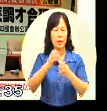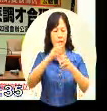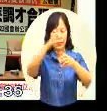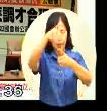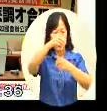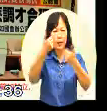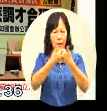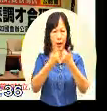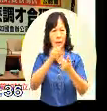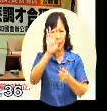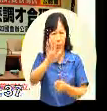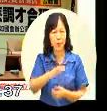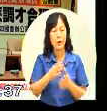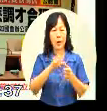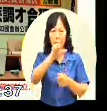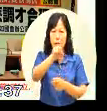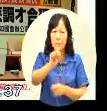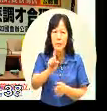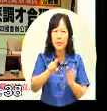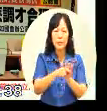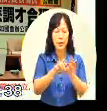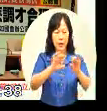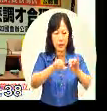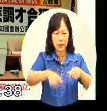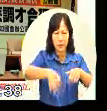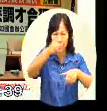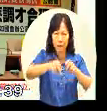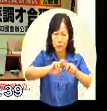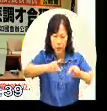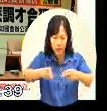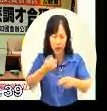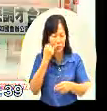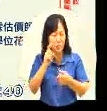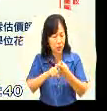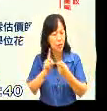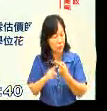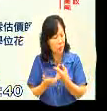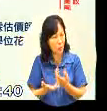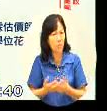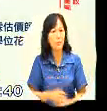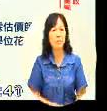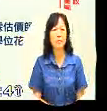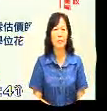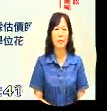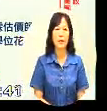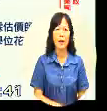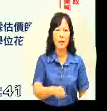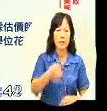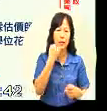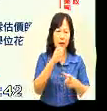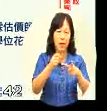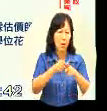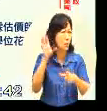会，题目呢就是地价税要怎么调才合理。那公听会呢，